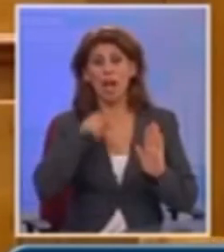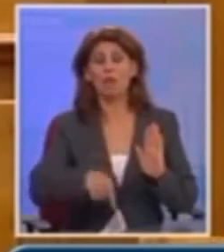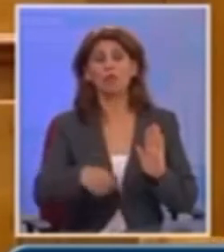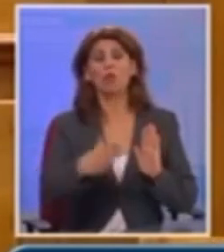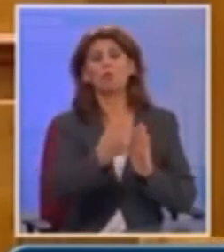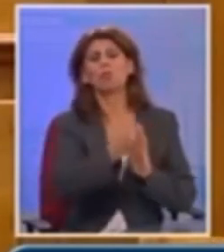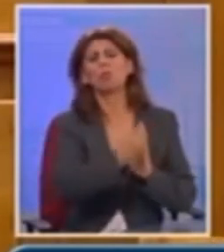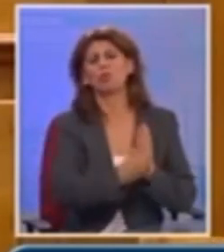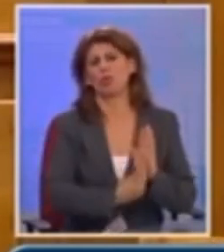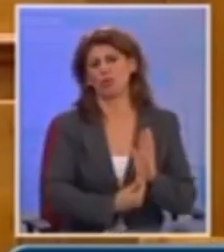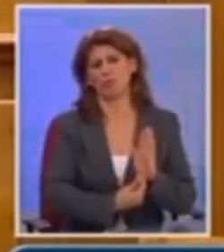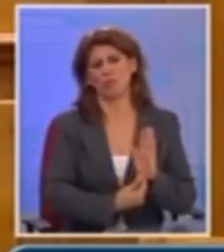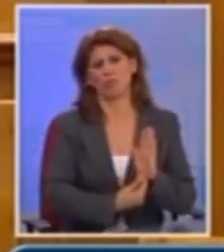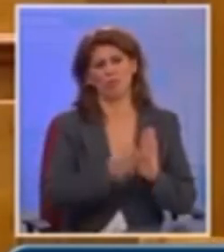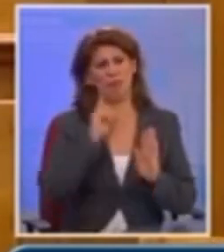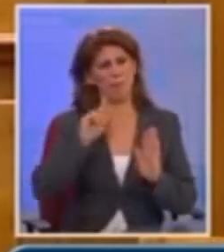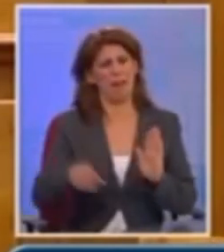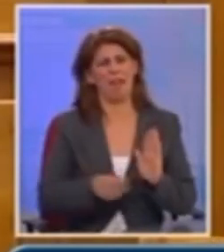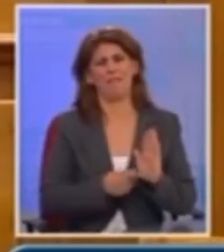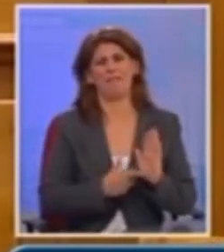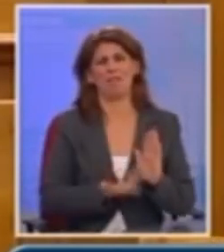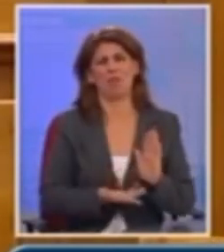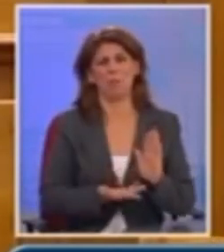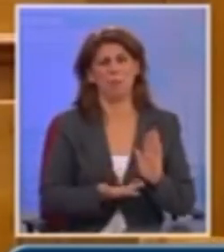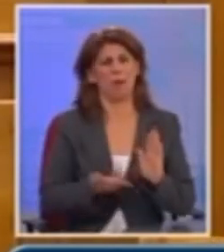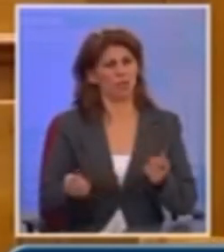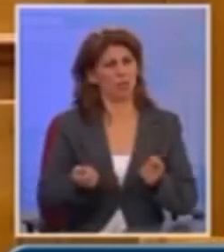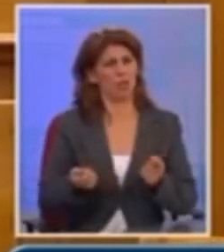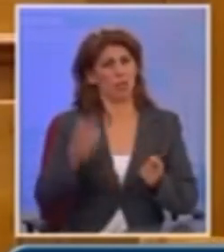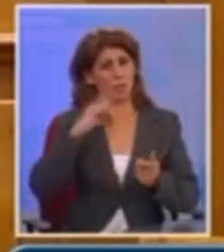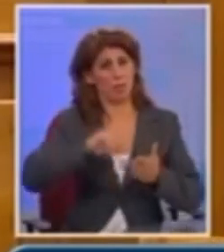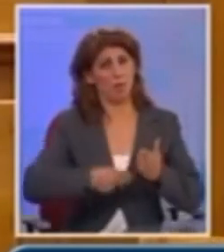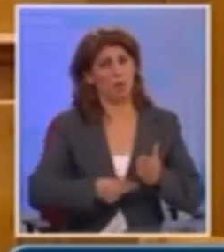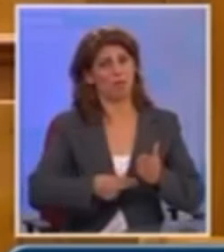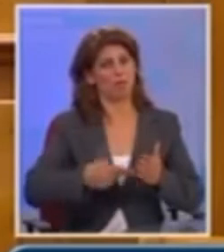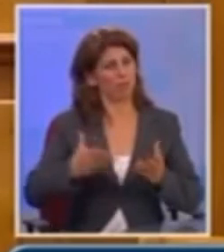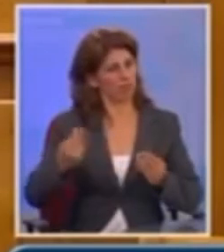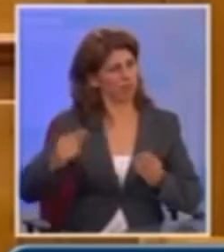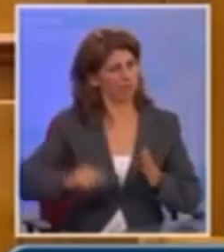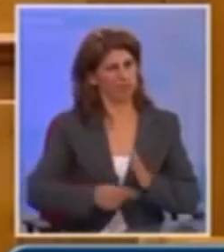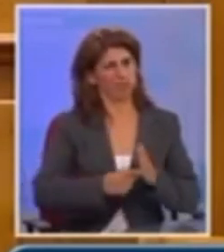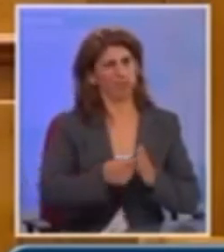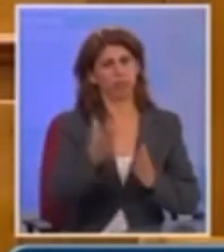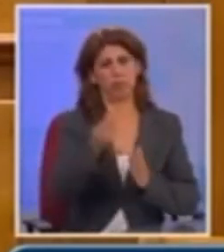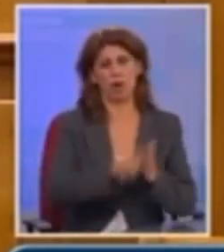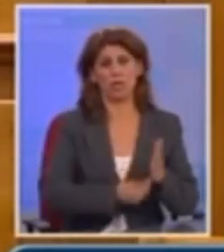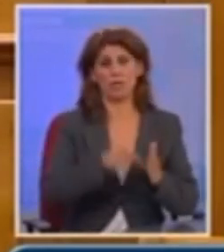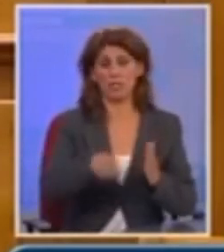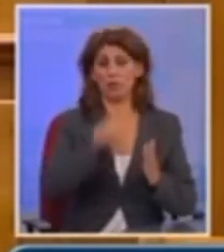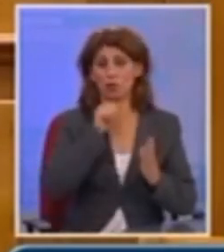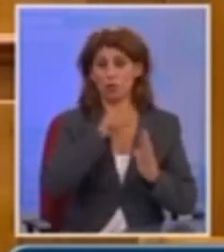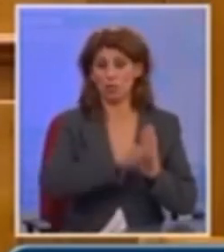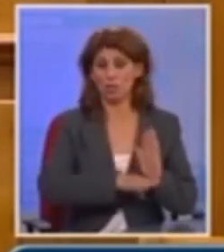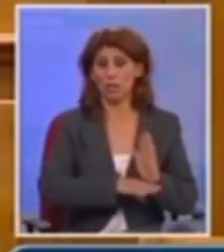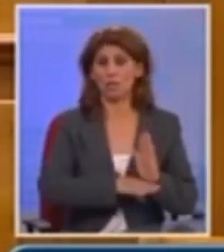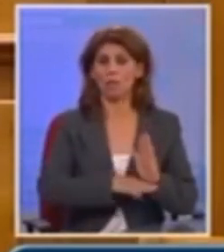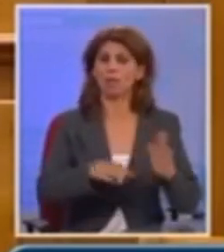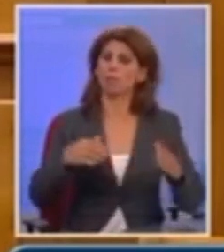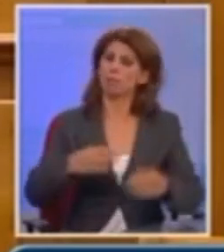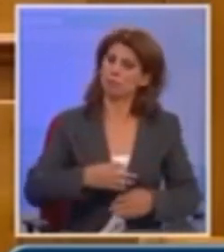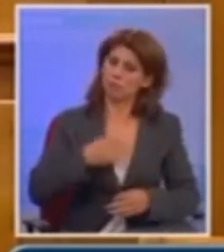τόσες φορές παραβιάστηκε επί μνημονίων, στο Σύνταγμα αυτό που τιμά